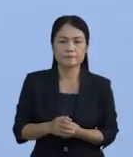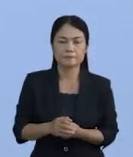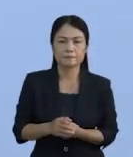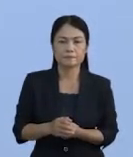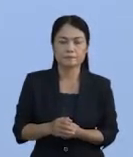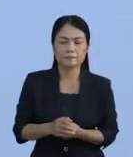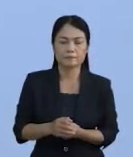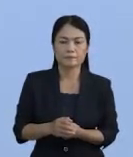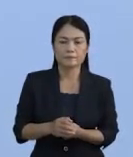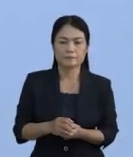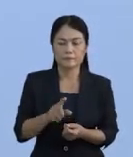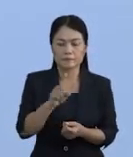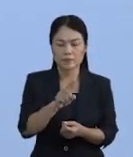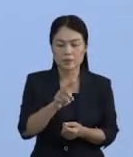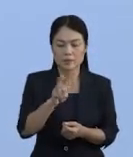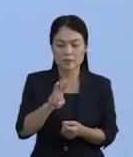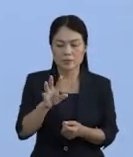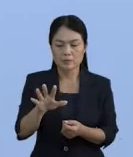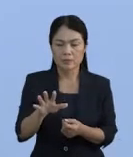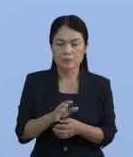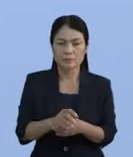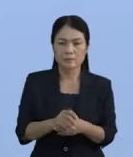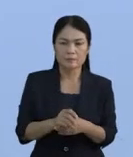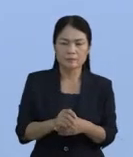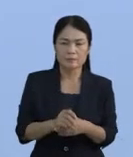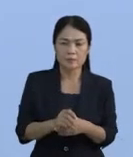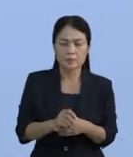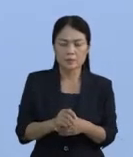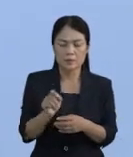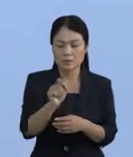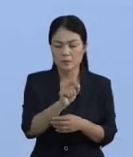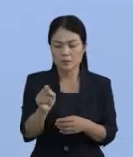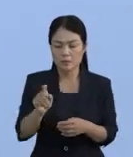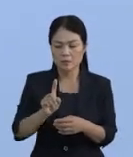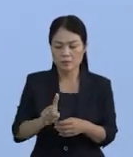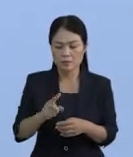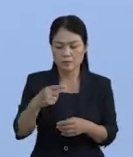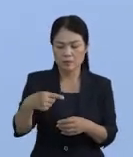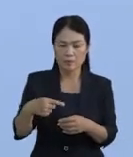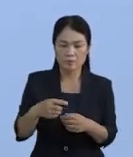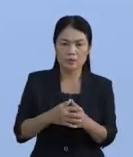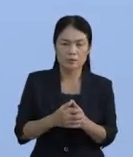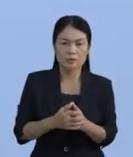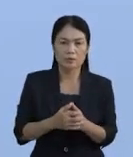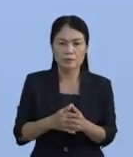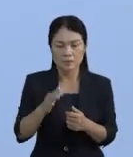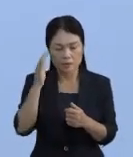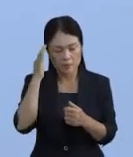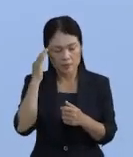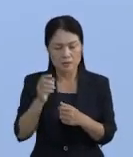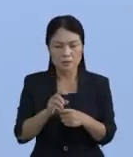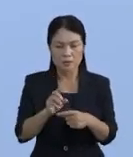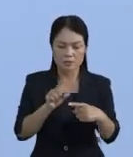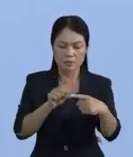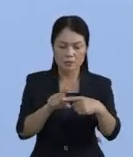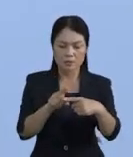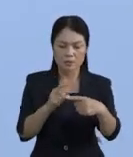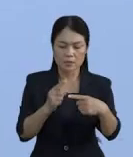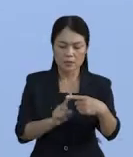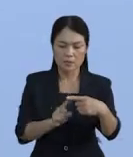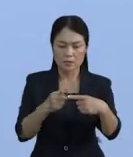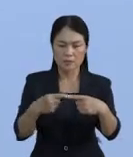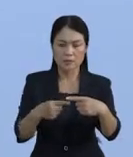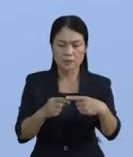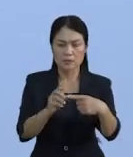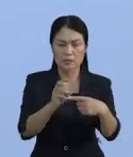nuôn mà rồi sam sập pram lứa mùi bòn và chấn dương đằng hái dương chạy mà bòn dương rộp